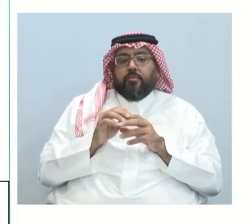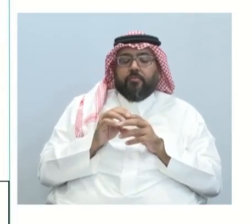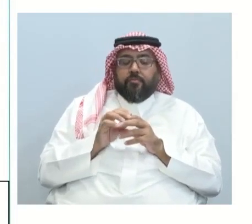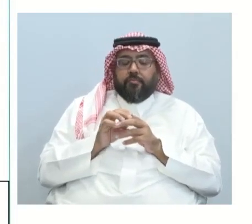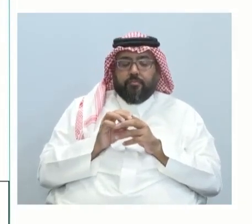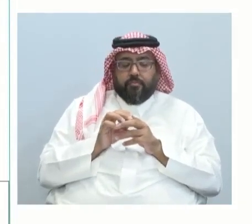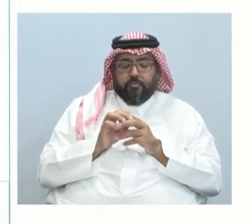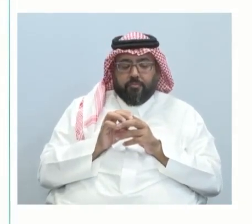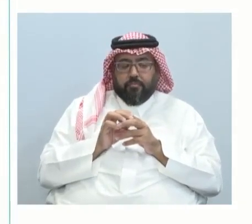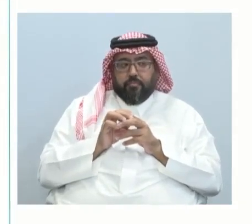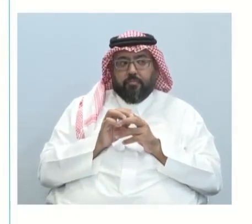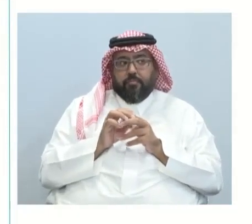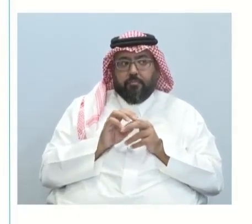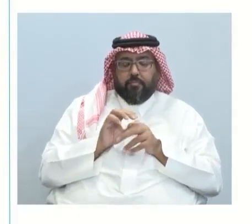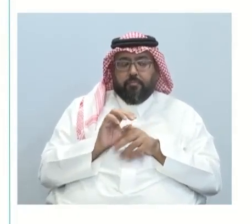امامك